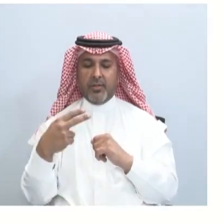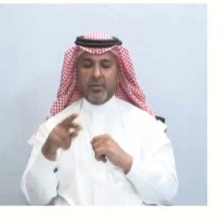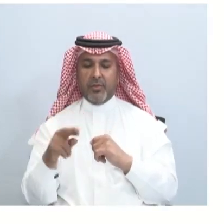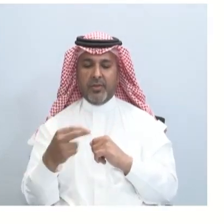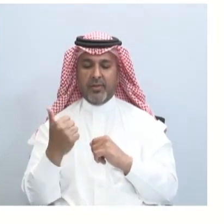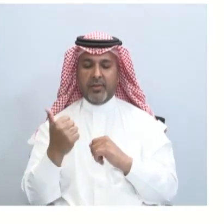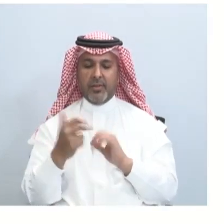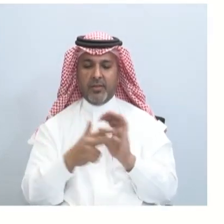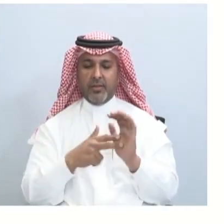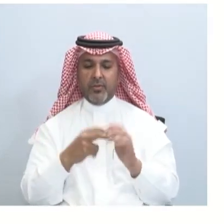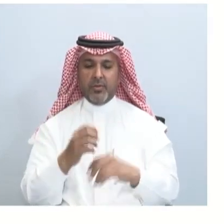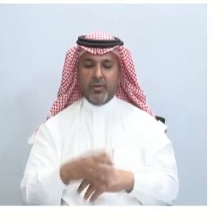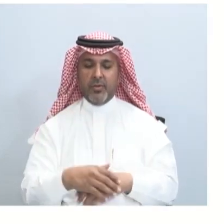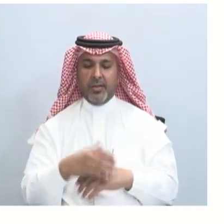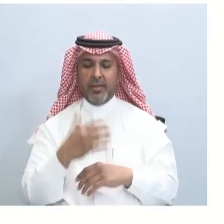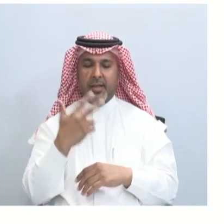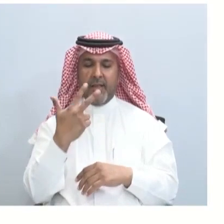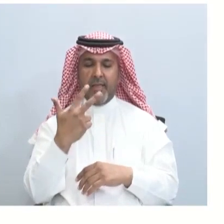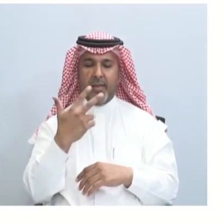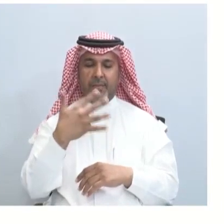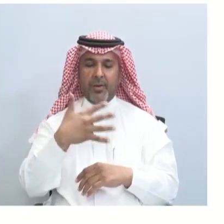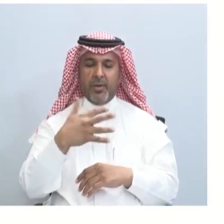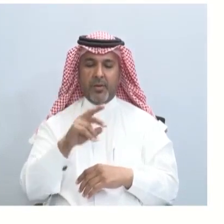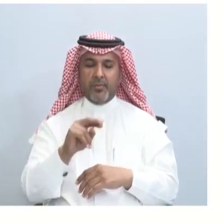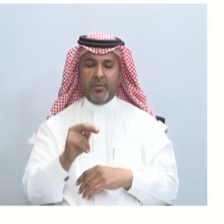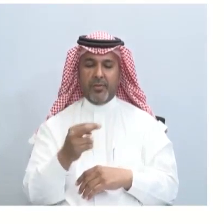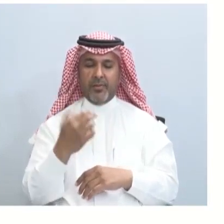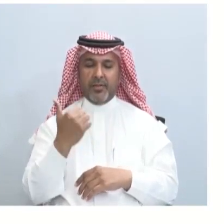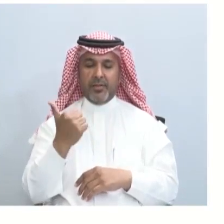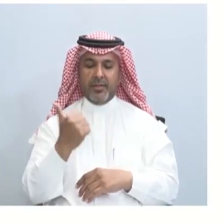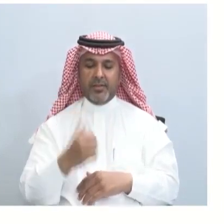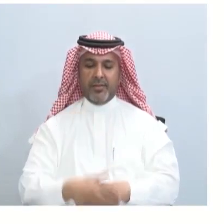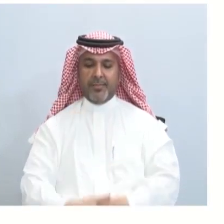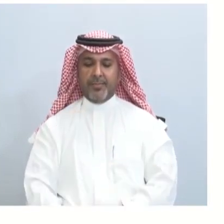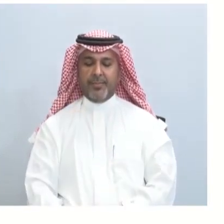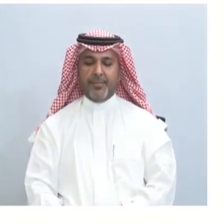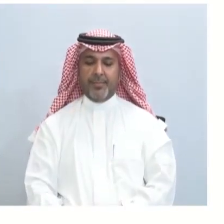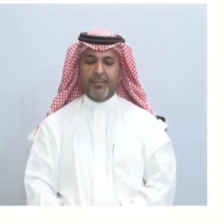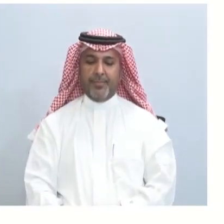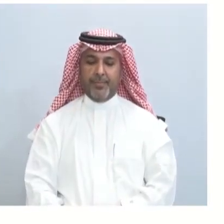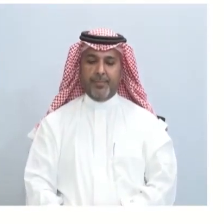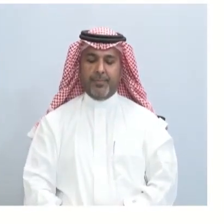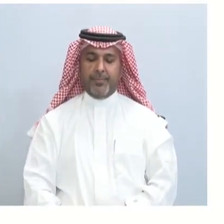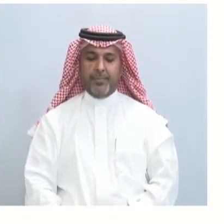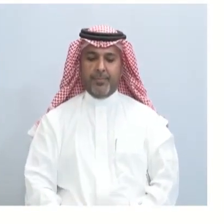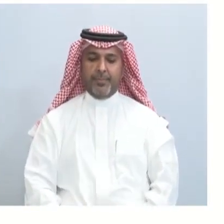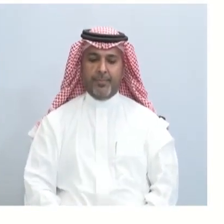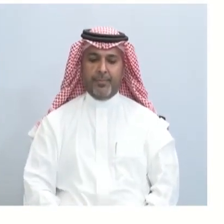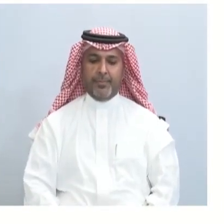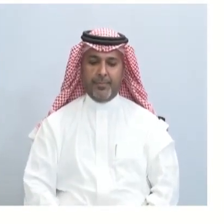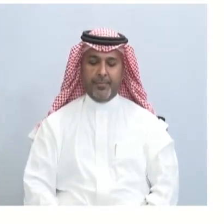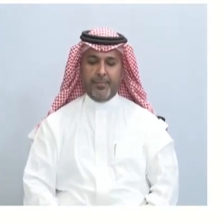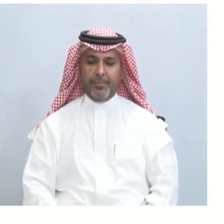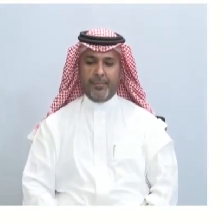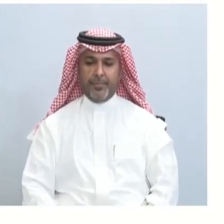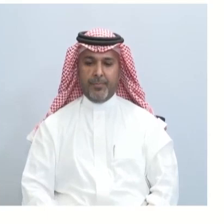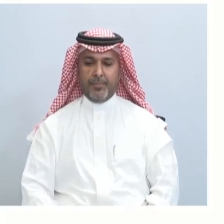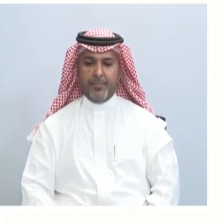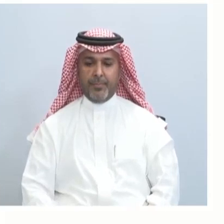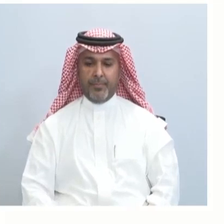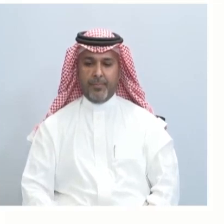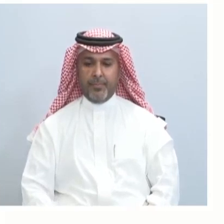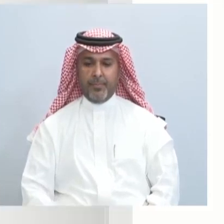عشره نعم تساوي 58 و6 من عشره متر مربع وهي مساحه الشكل المركب كاملا